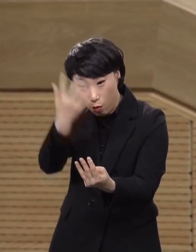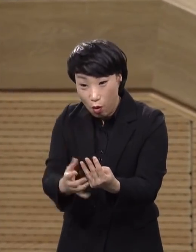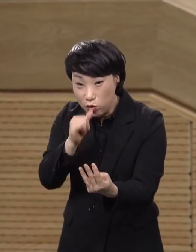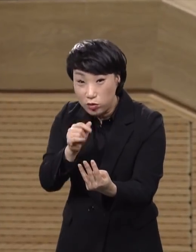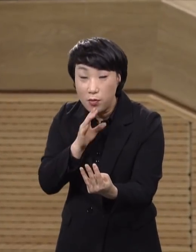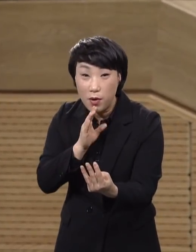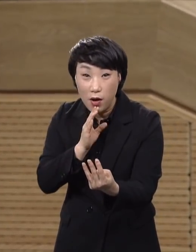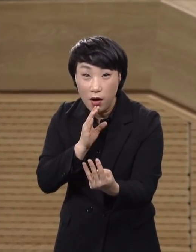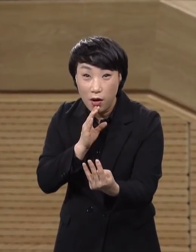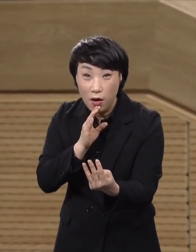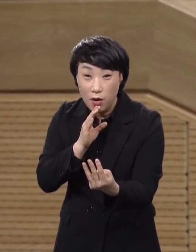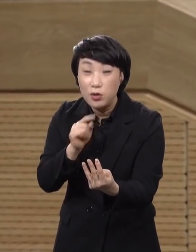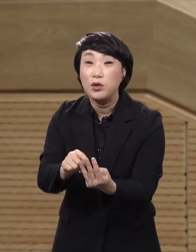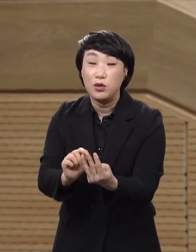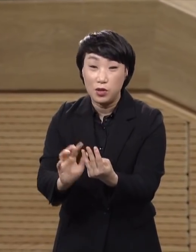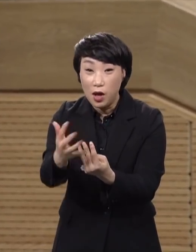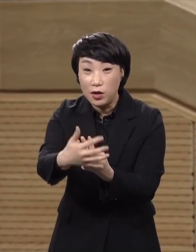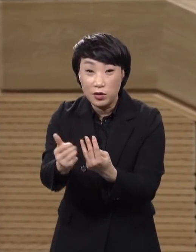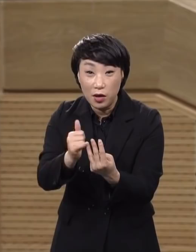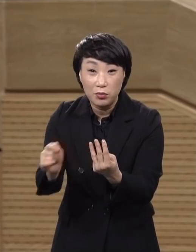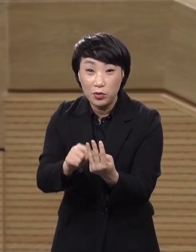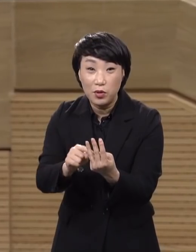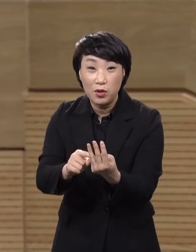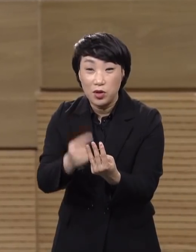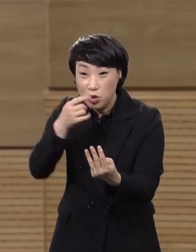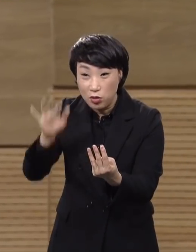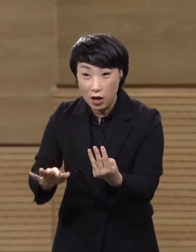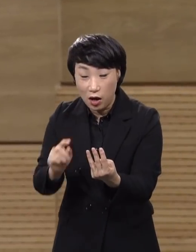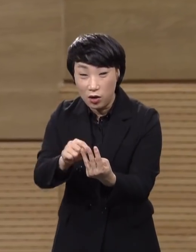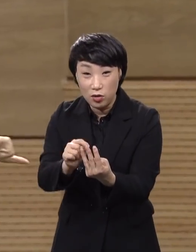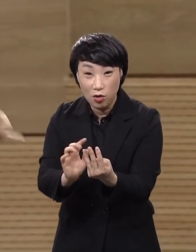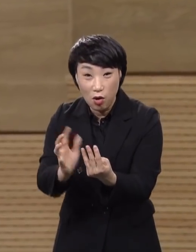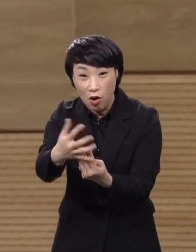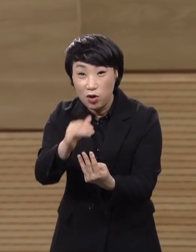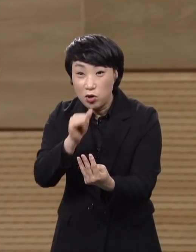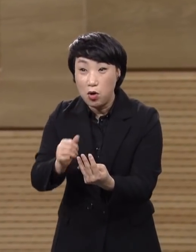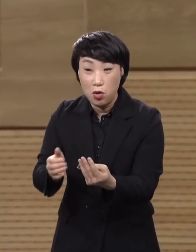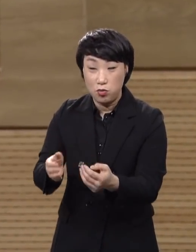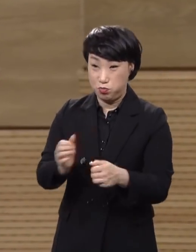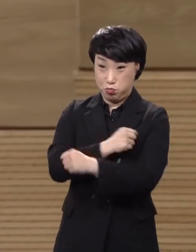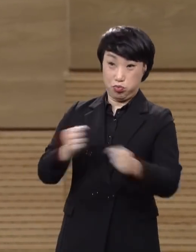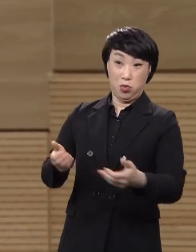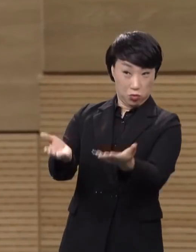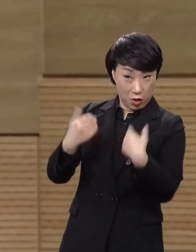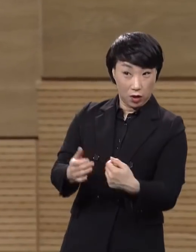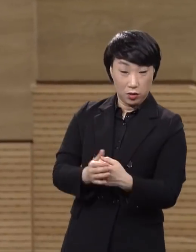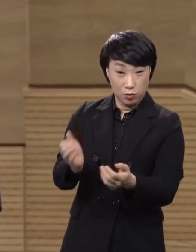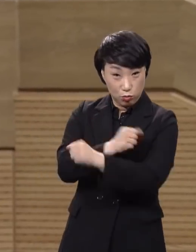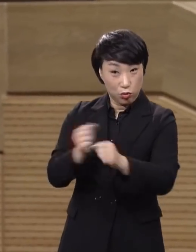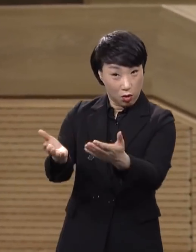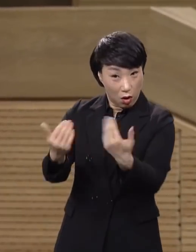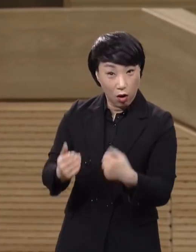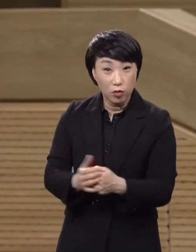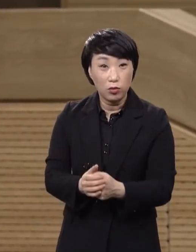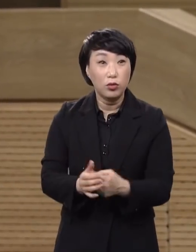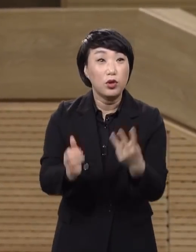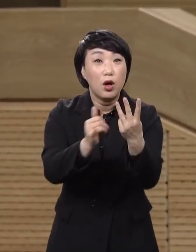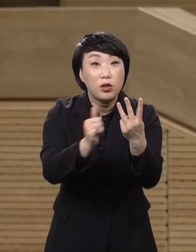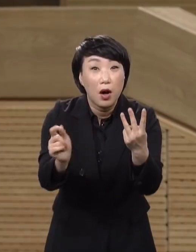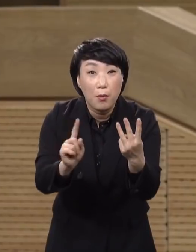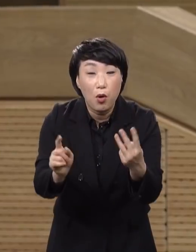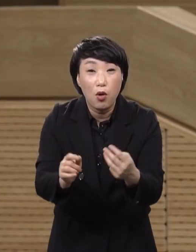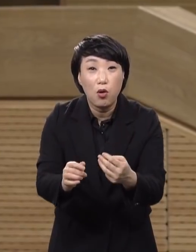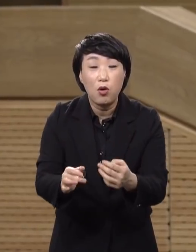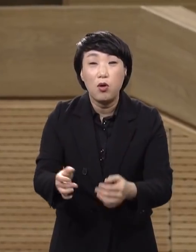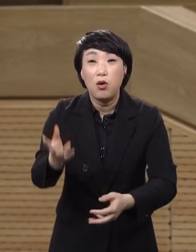있는데도 드디어 왕이 불을 끄집어내라, 불을 끄집어내. 예, 그들은